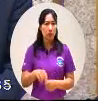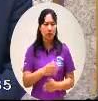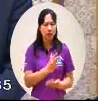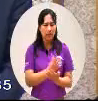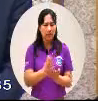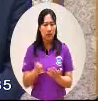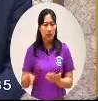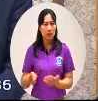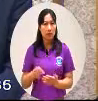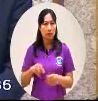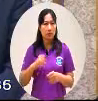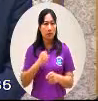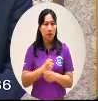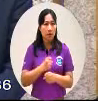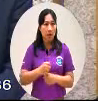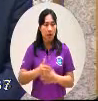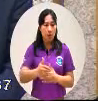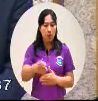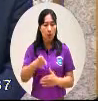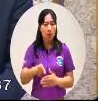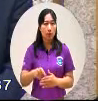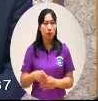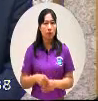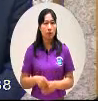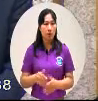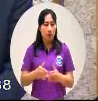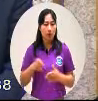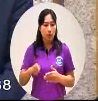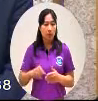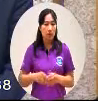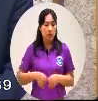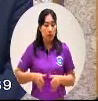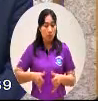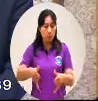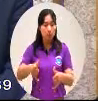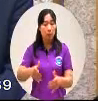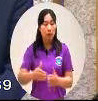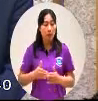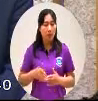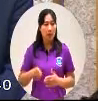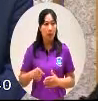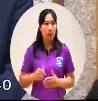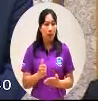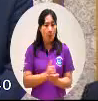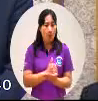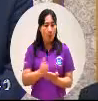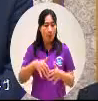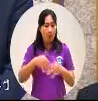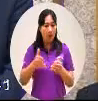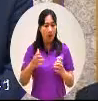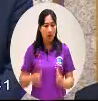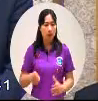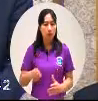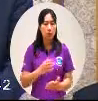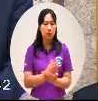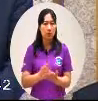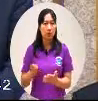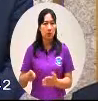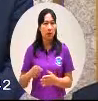连外道路来运送我们的人员跟机具跟材料进去，所以这部分呢，我们会在积极协调商工处